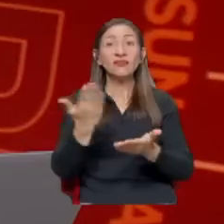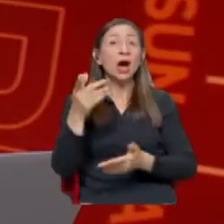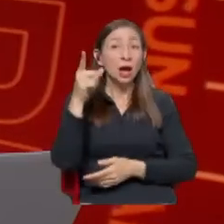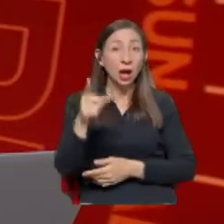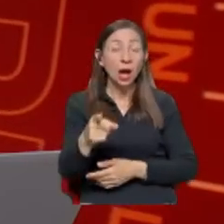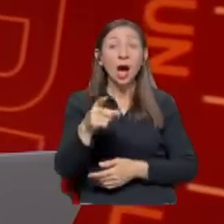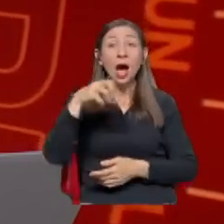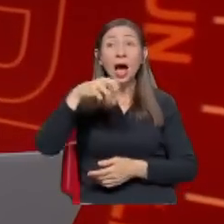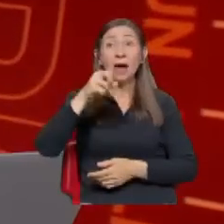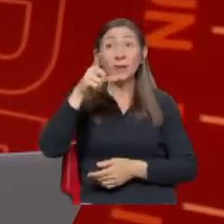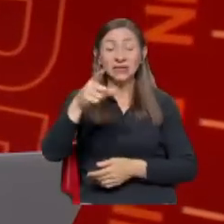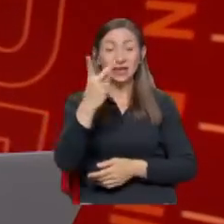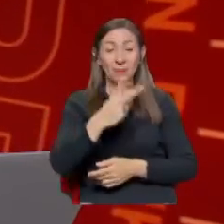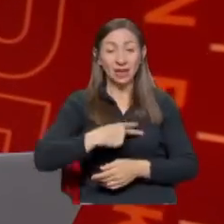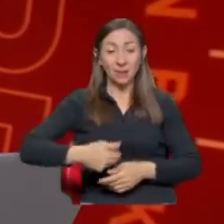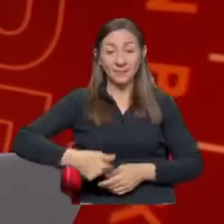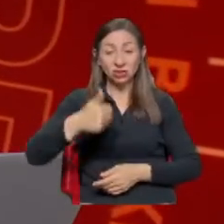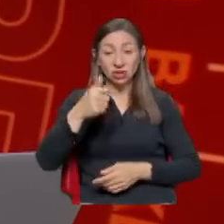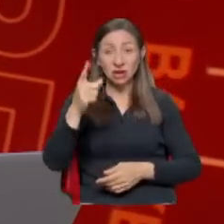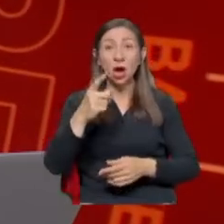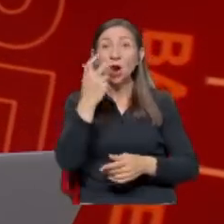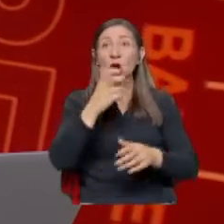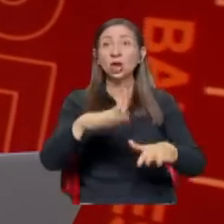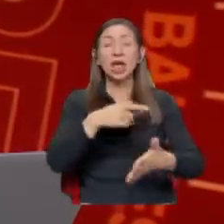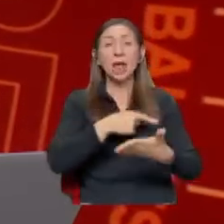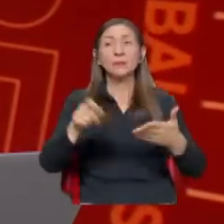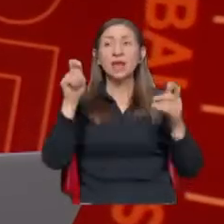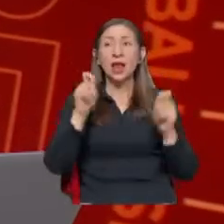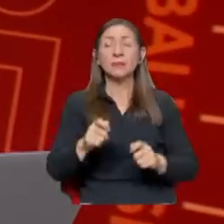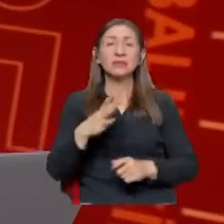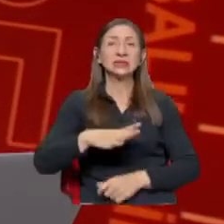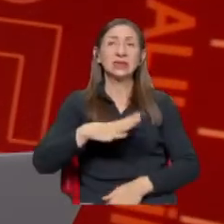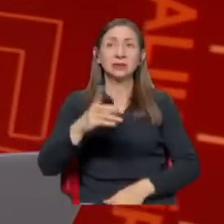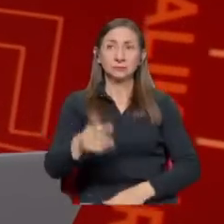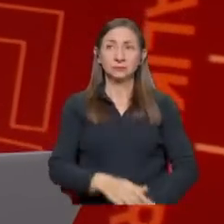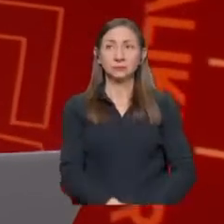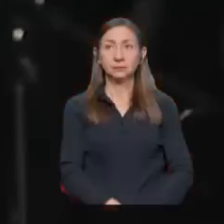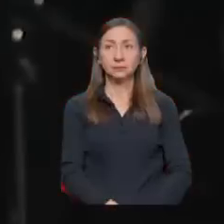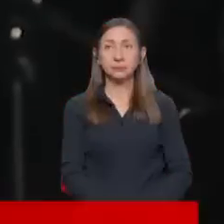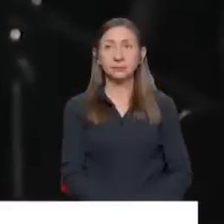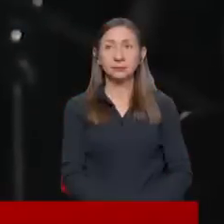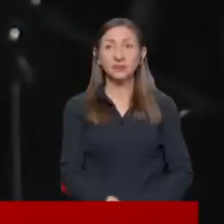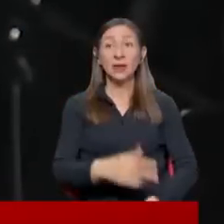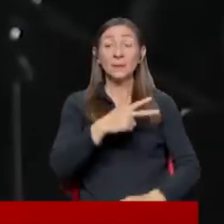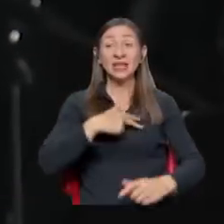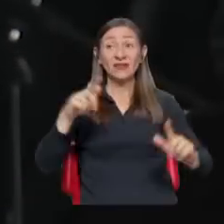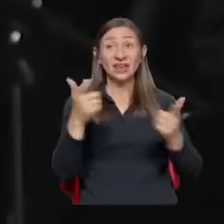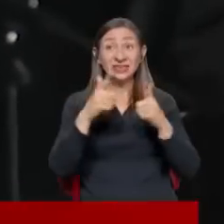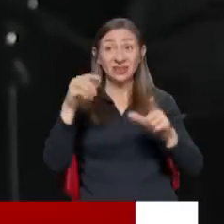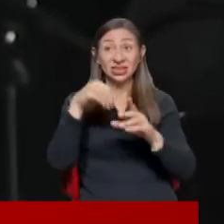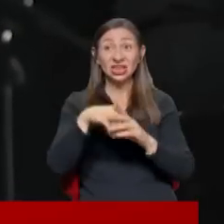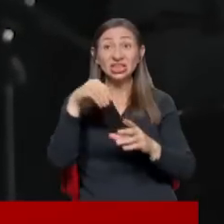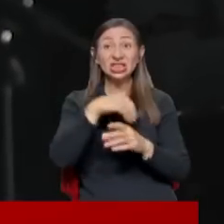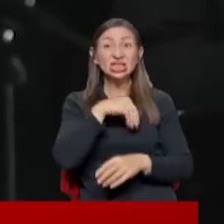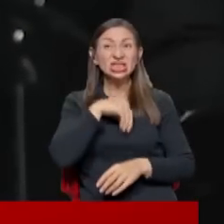etti. AK Partili iki belediye başkanı ise konserleri iptal etmeyi seçti. Belediye festivali için